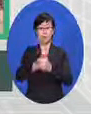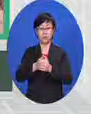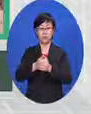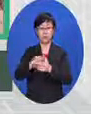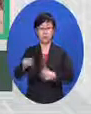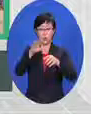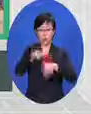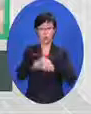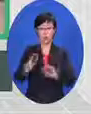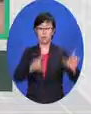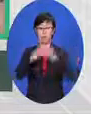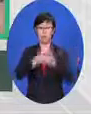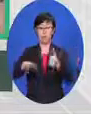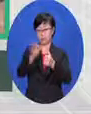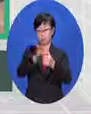기탁했습니다.